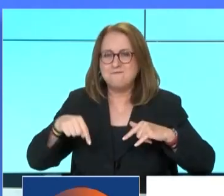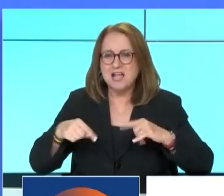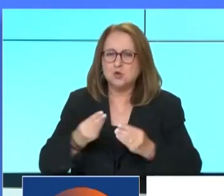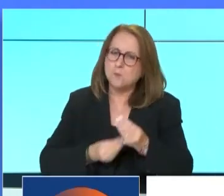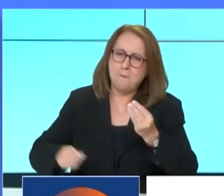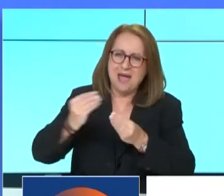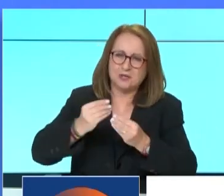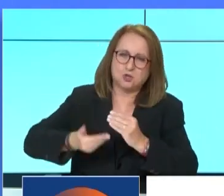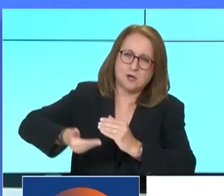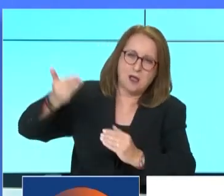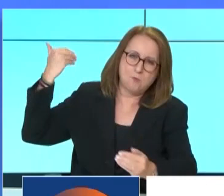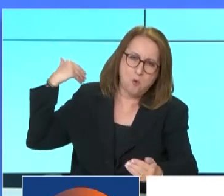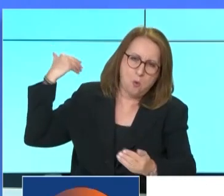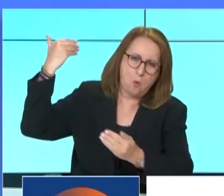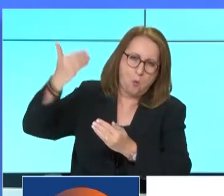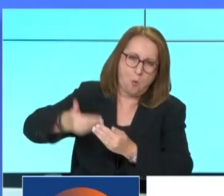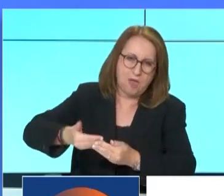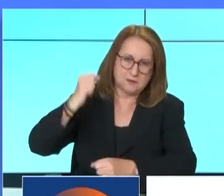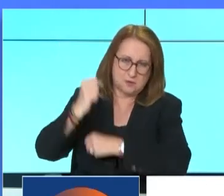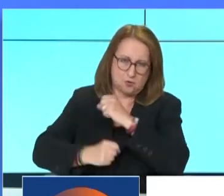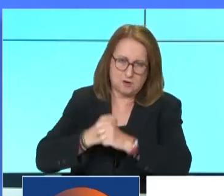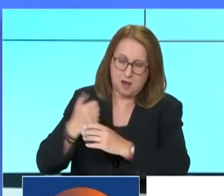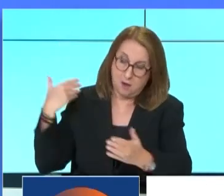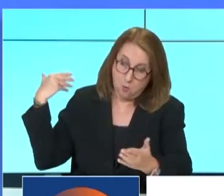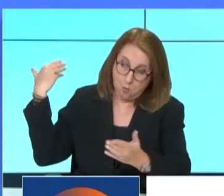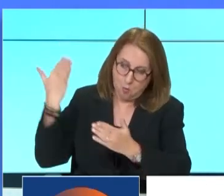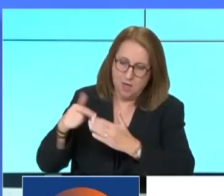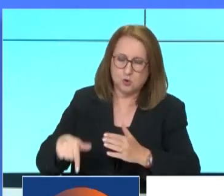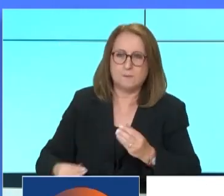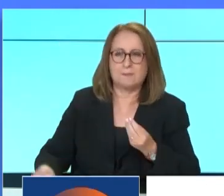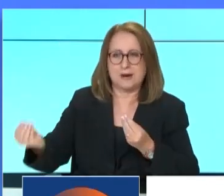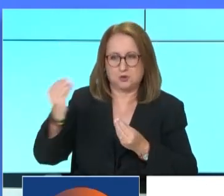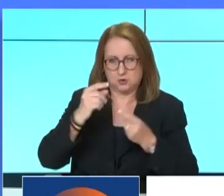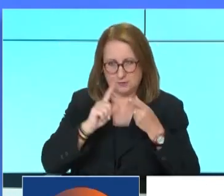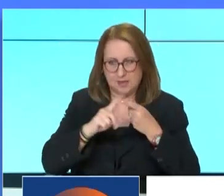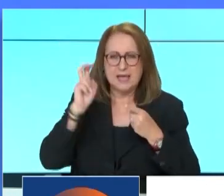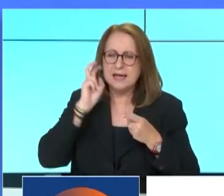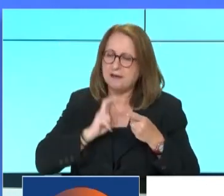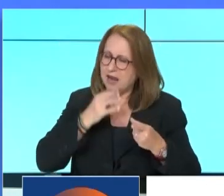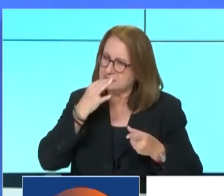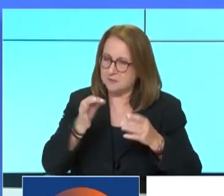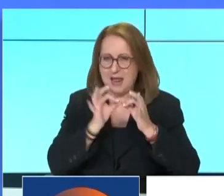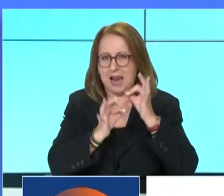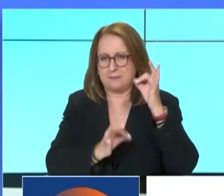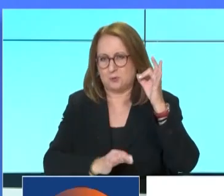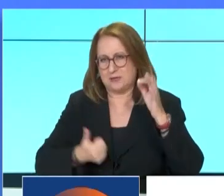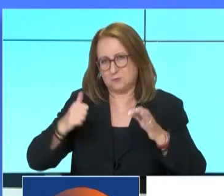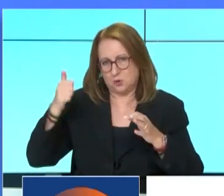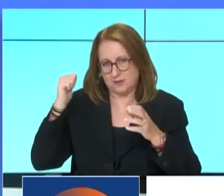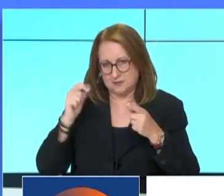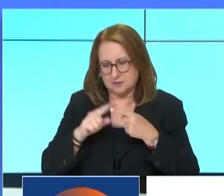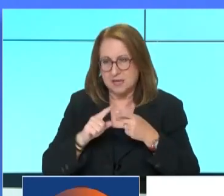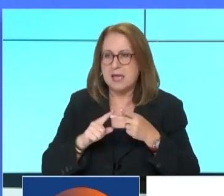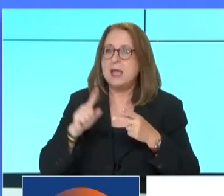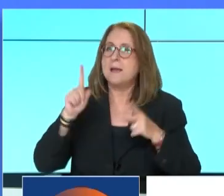στοιχεία και πέραν των μέσων που διαθέτει η χώρα, είτε ιδιόκτητα, είτε μέσα τα οποία